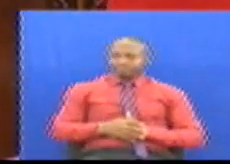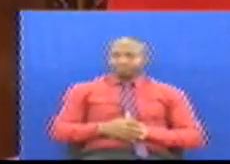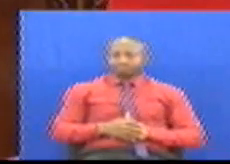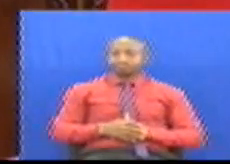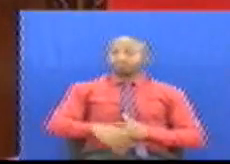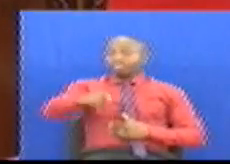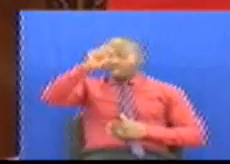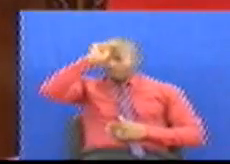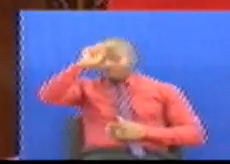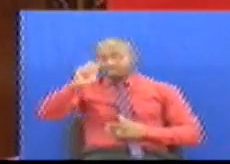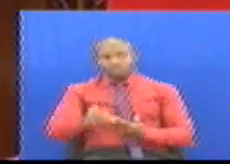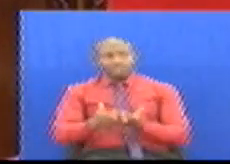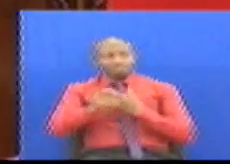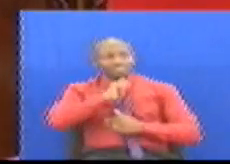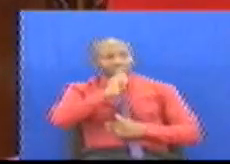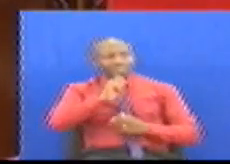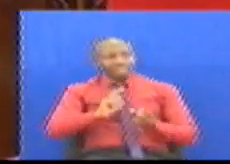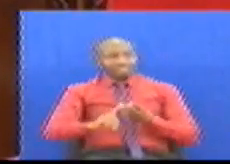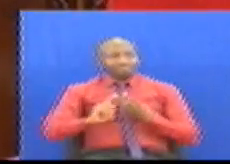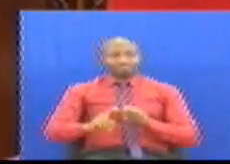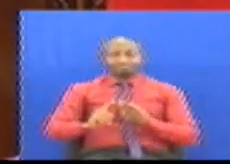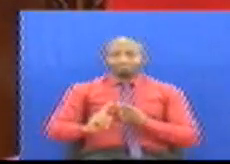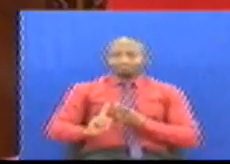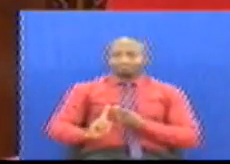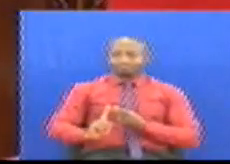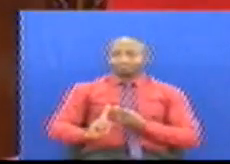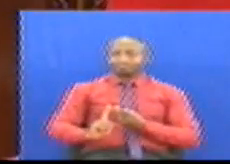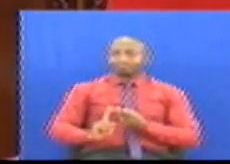Mheshimiwa Naibu Spika, wako watu wanazungumza habari ya Rais Magufuli.